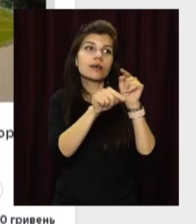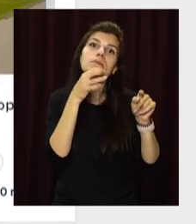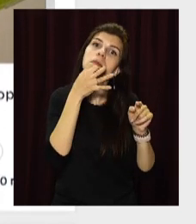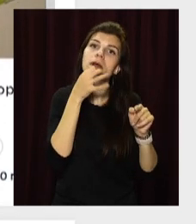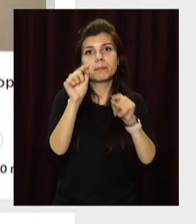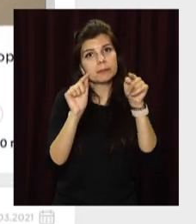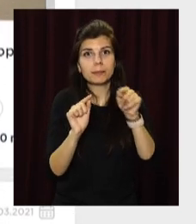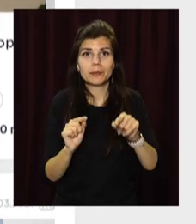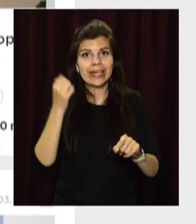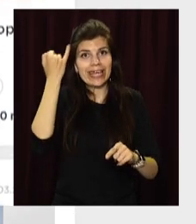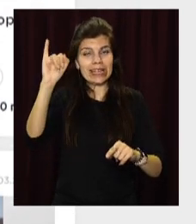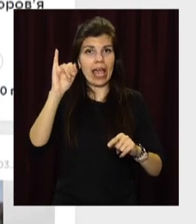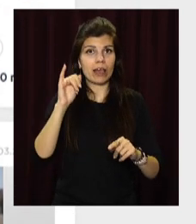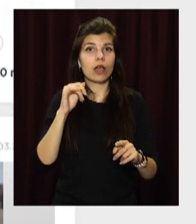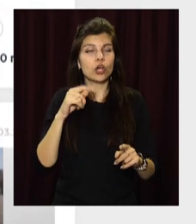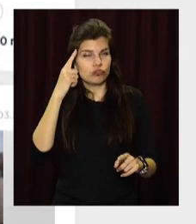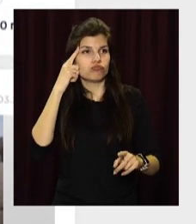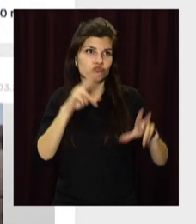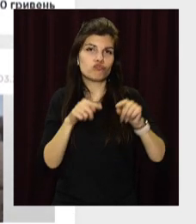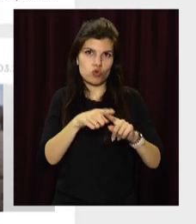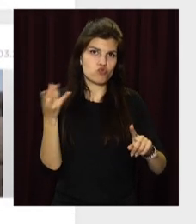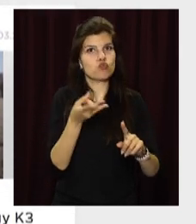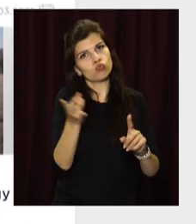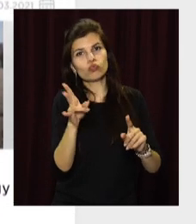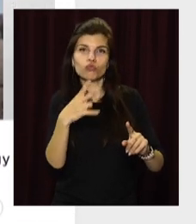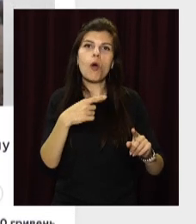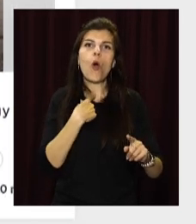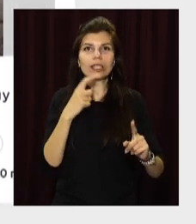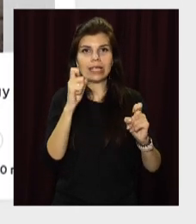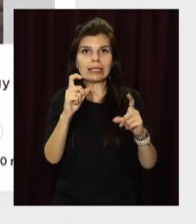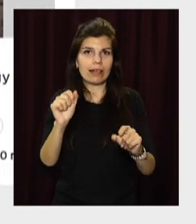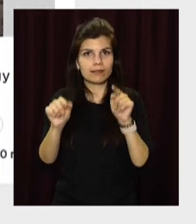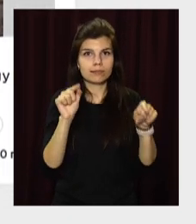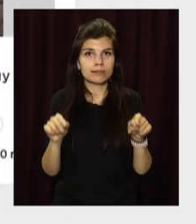іншої ініціативи. Мальвіна Карапиш, Роман Харченко, Open News, телеканал «Відкритий».